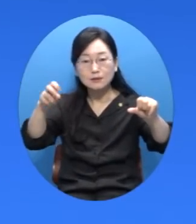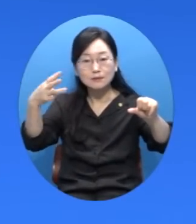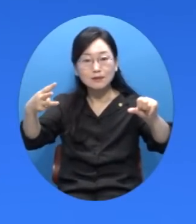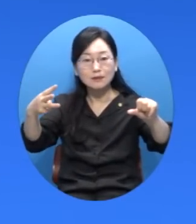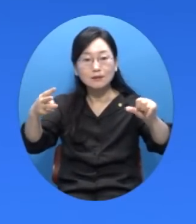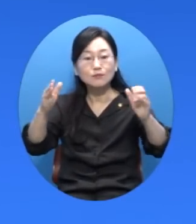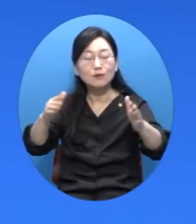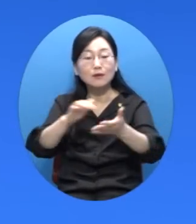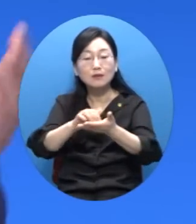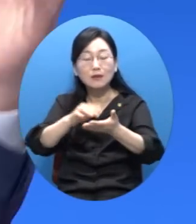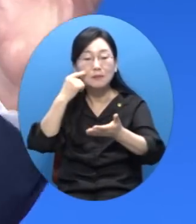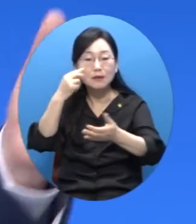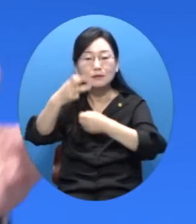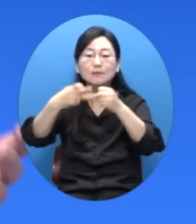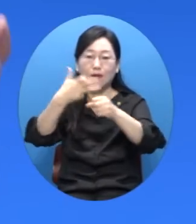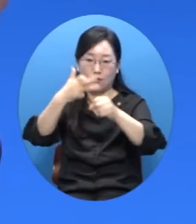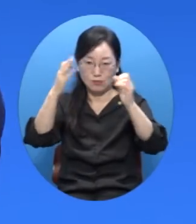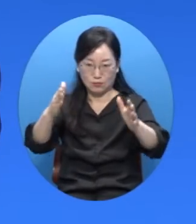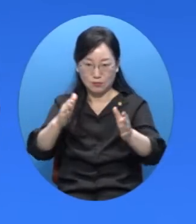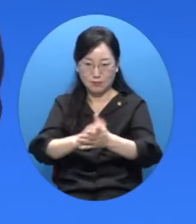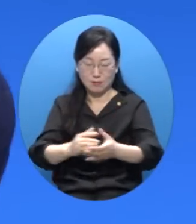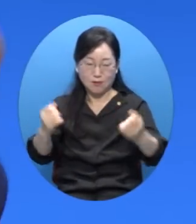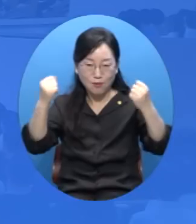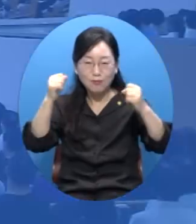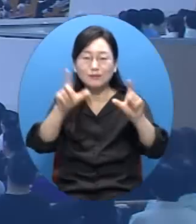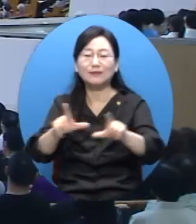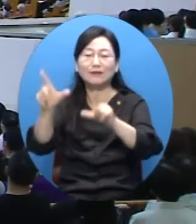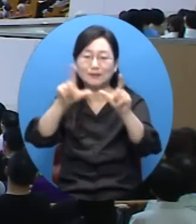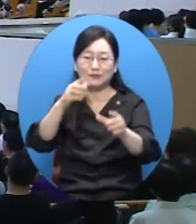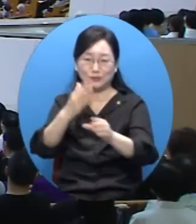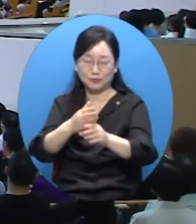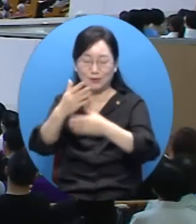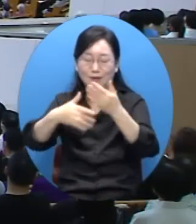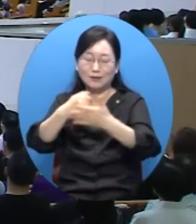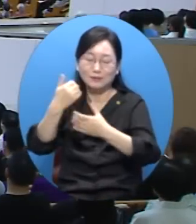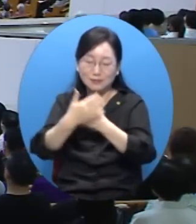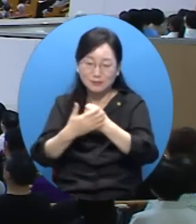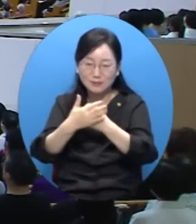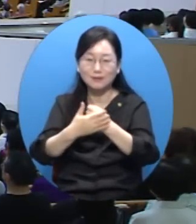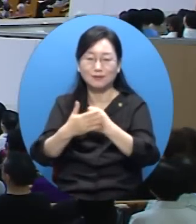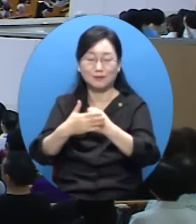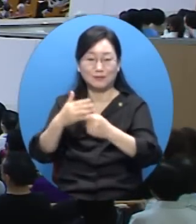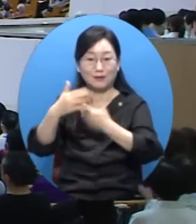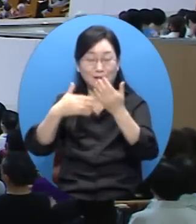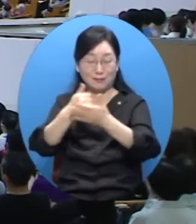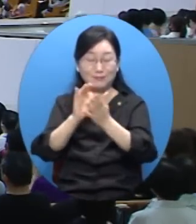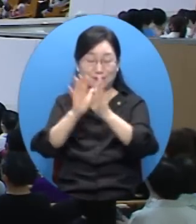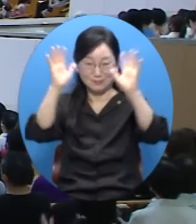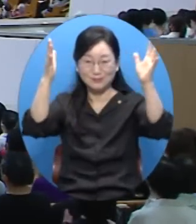2023년이니까 18년 지났는데 이제 건강하게 삶을 잘 경영하고 있습니다. 하나님 은혜입니다. 할렐루야!